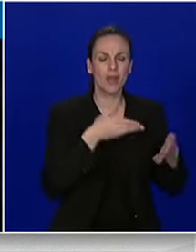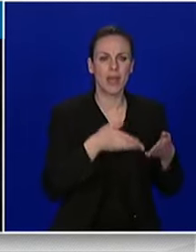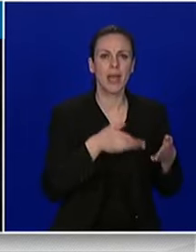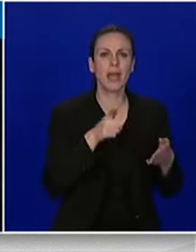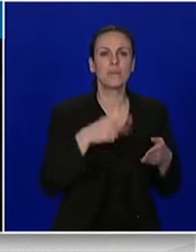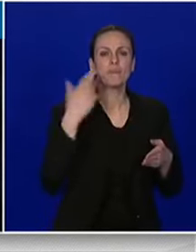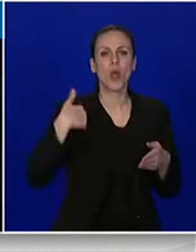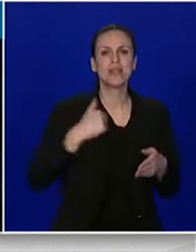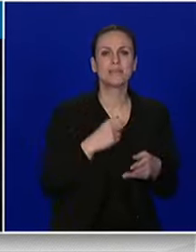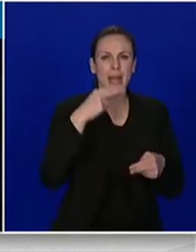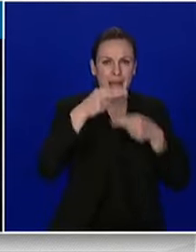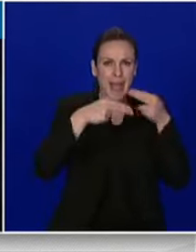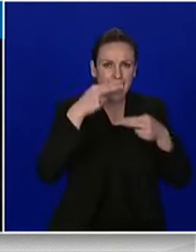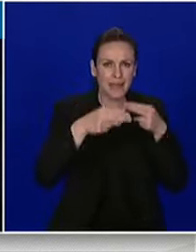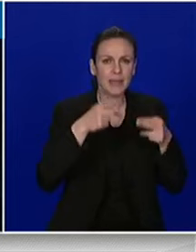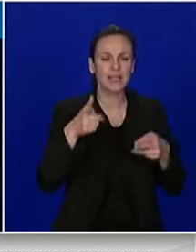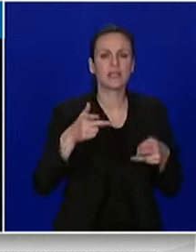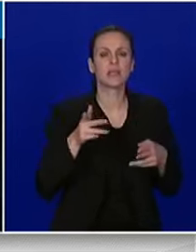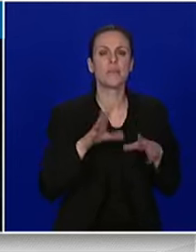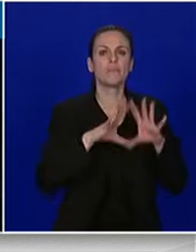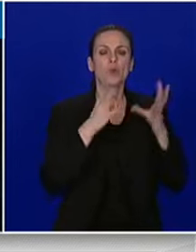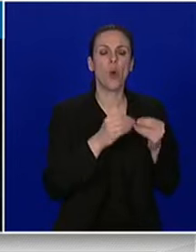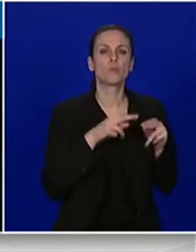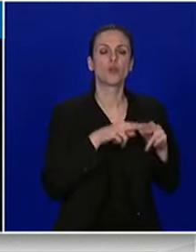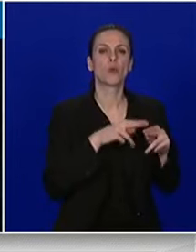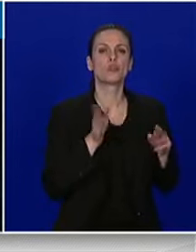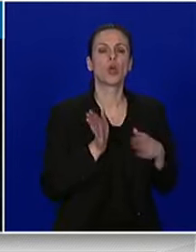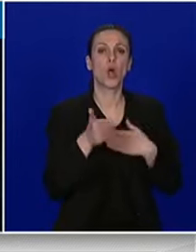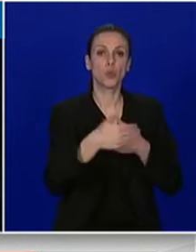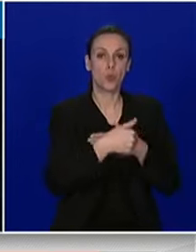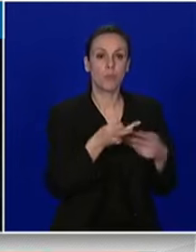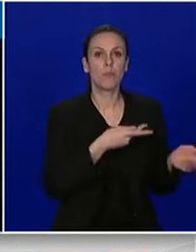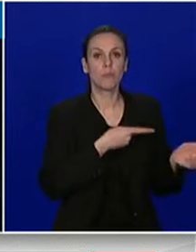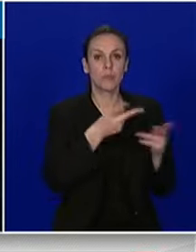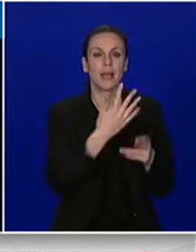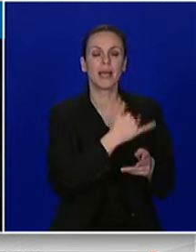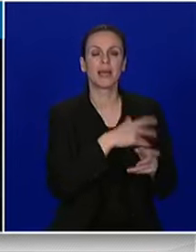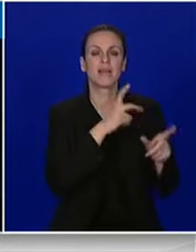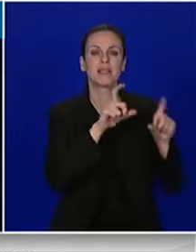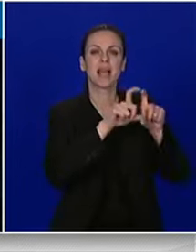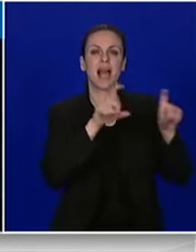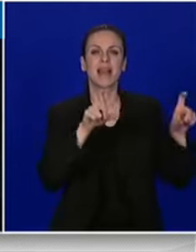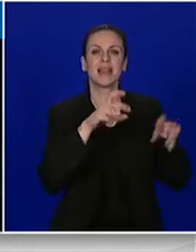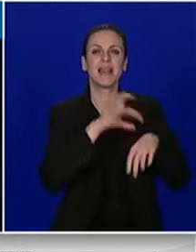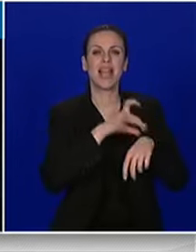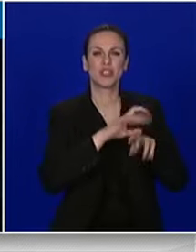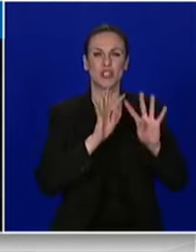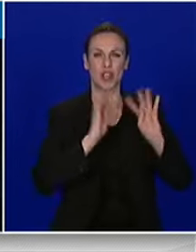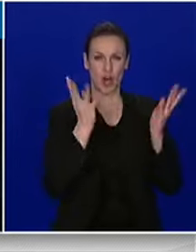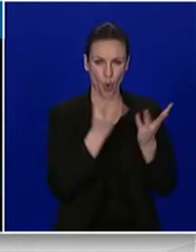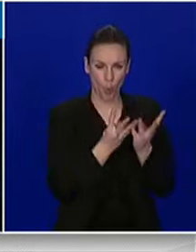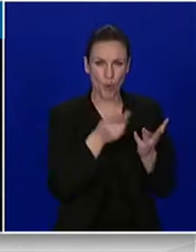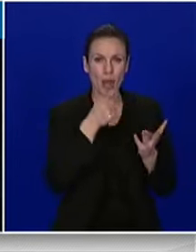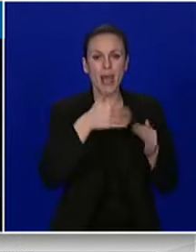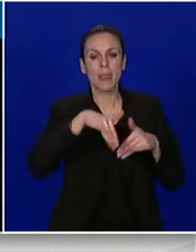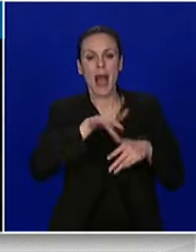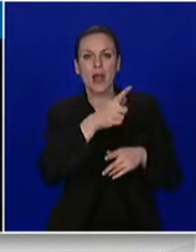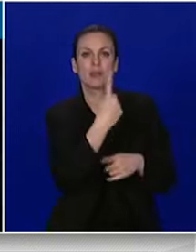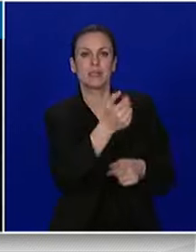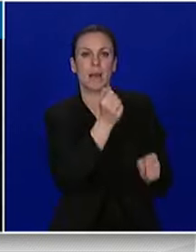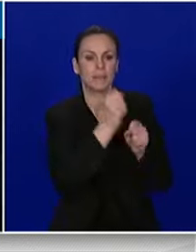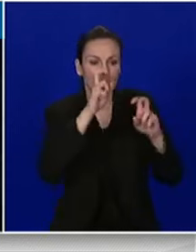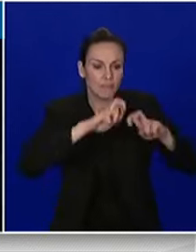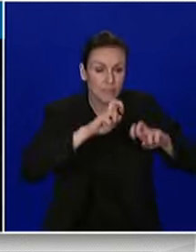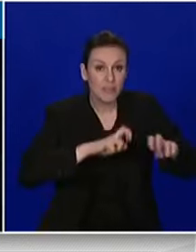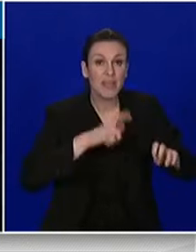nadzora iz Opće bolnice Dubrovnik uputi Hrvatskoj liječničkoj komori na daljnje postupanje, upravo zato da bi